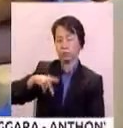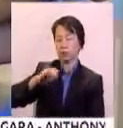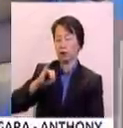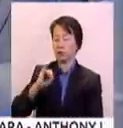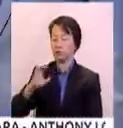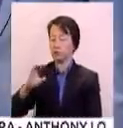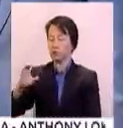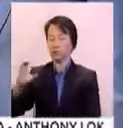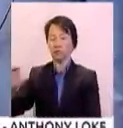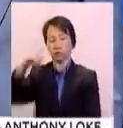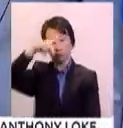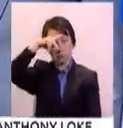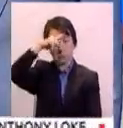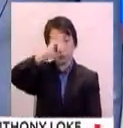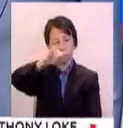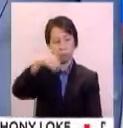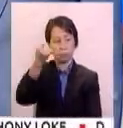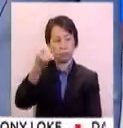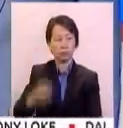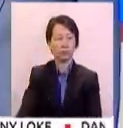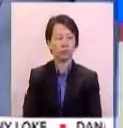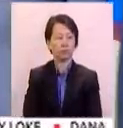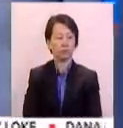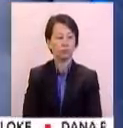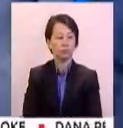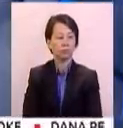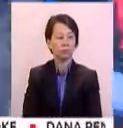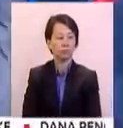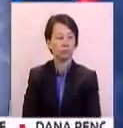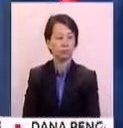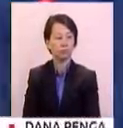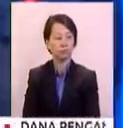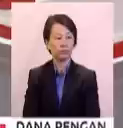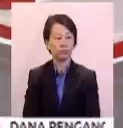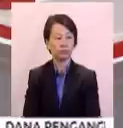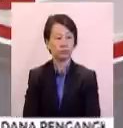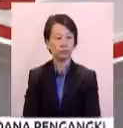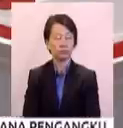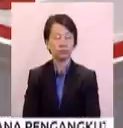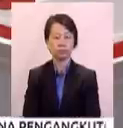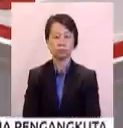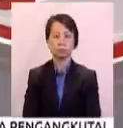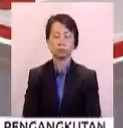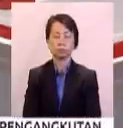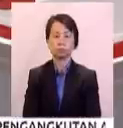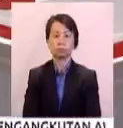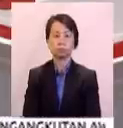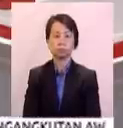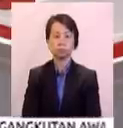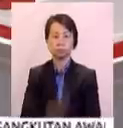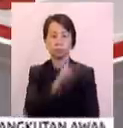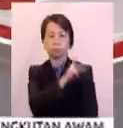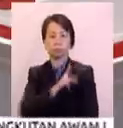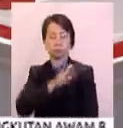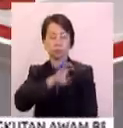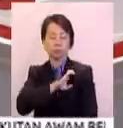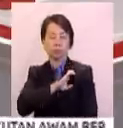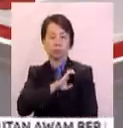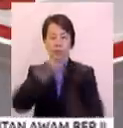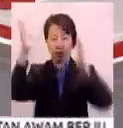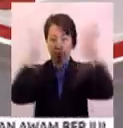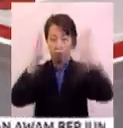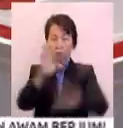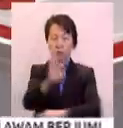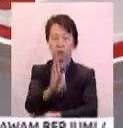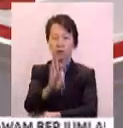Putrajaya, PICC. Sementara itu, Ketua Polis Negara Tan Sri